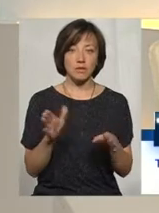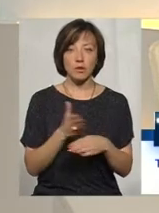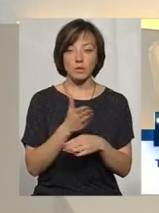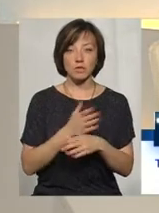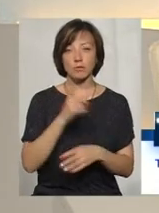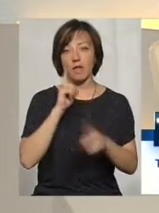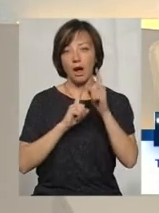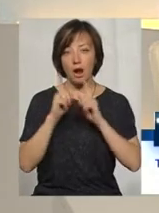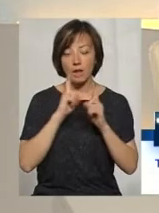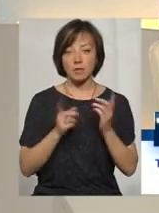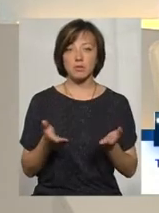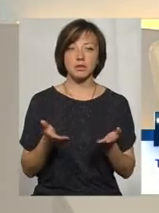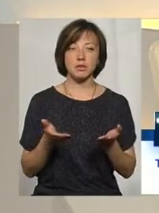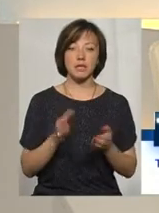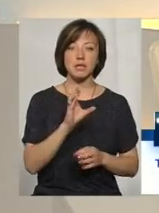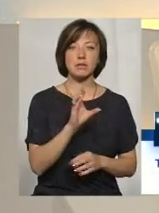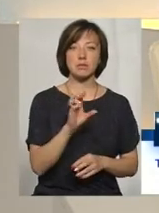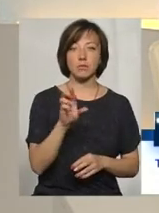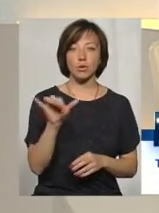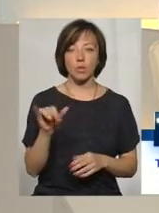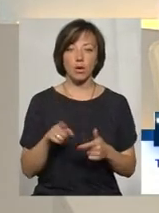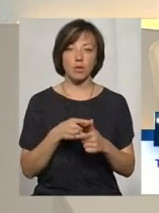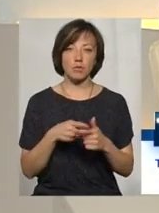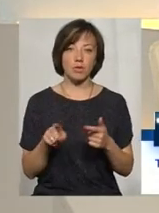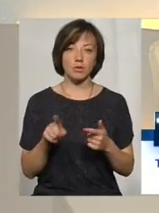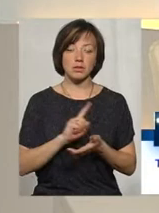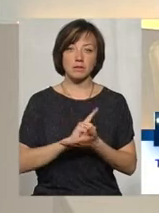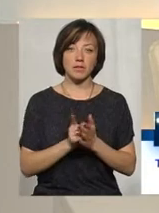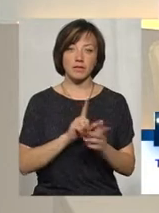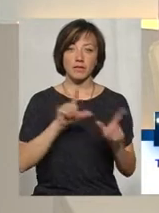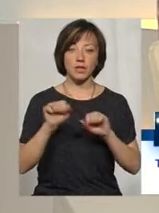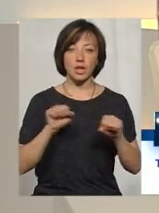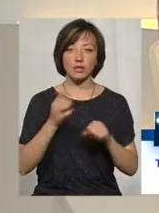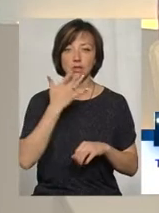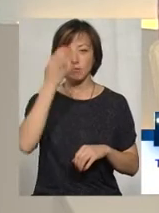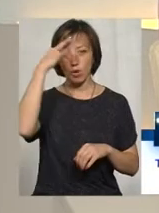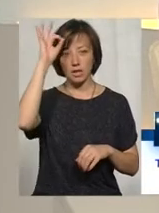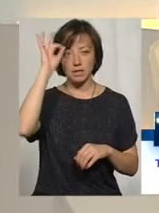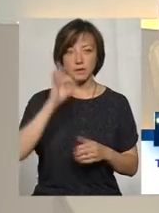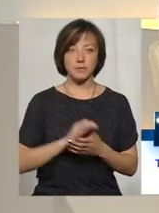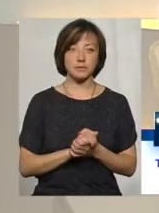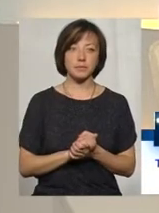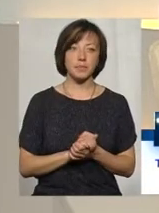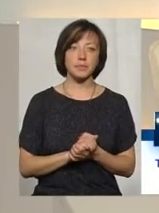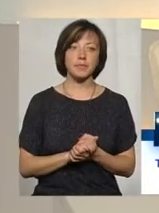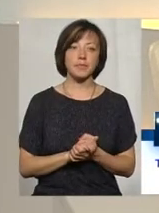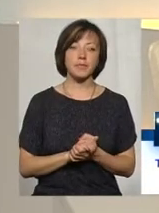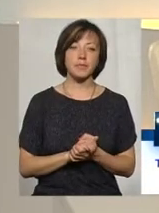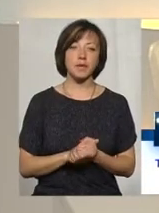виробничими нарадами СБУ або ж невідкладними відрядженнями Нацполіція. А